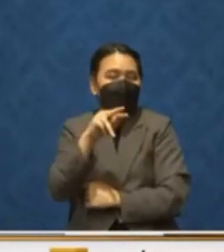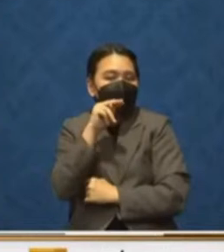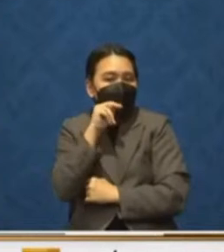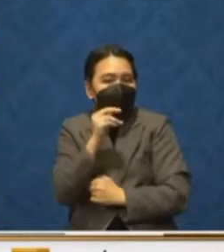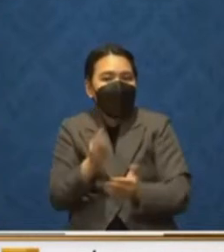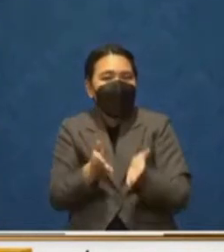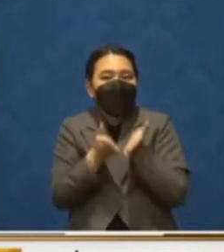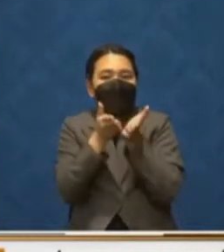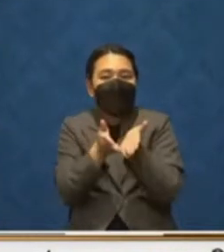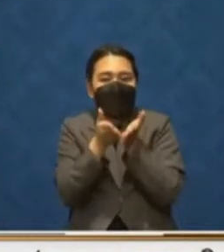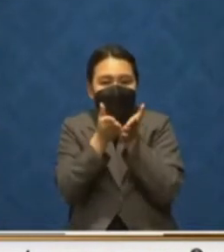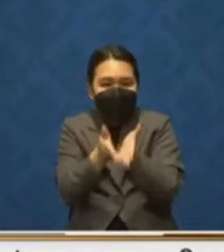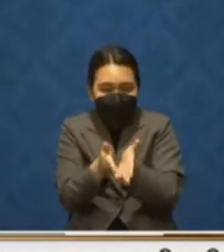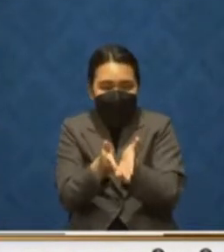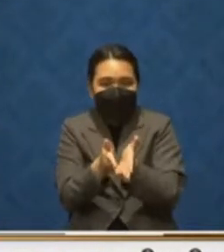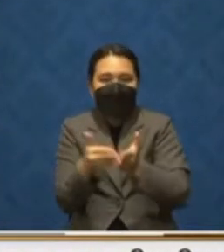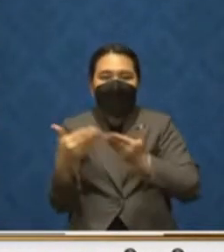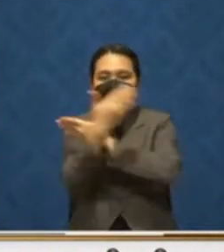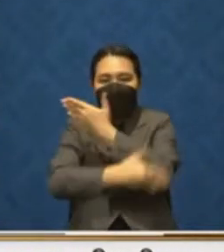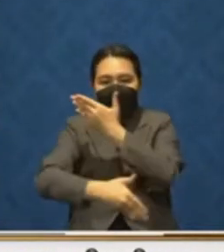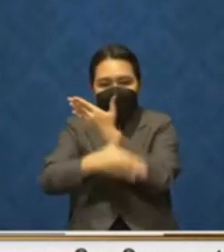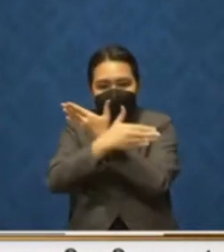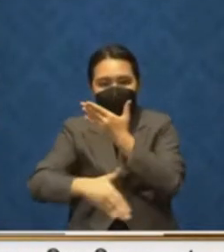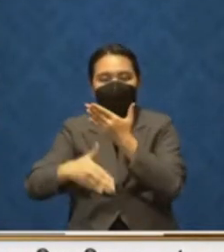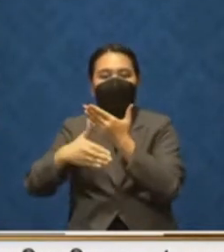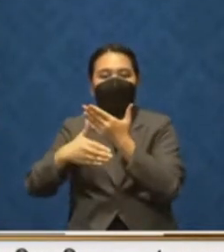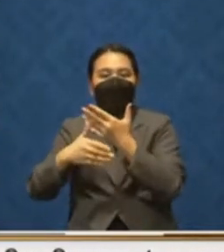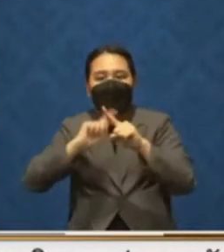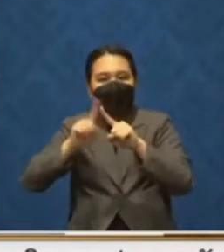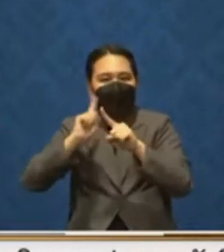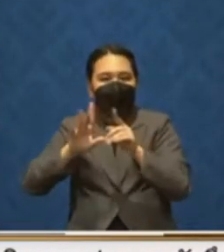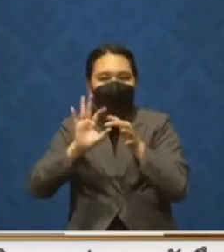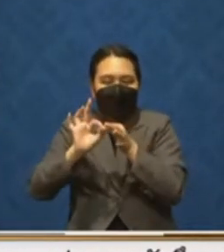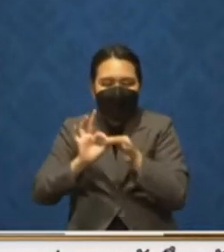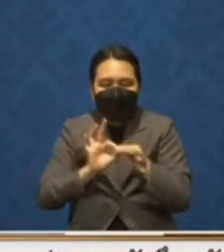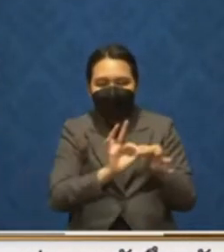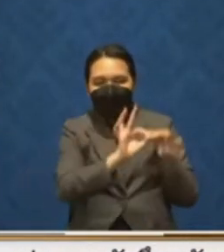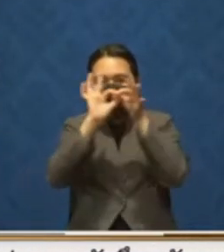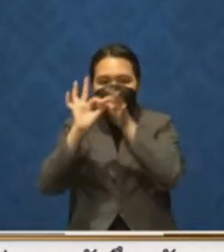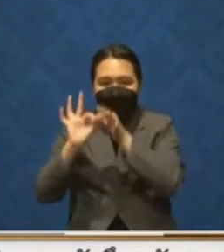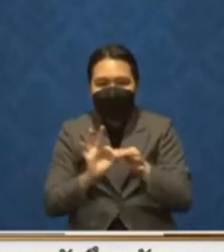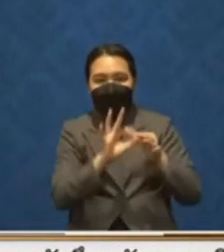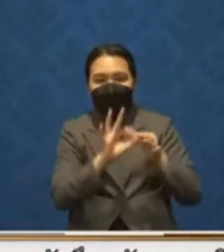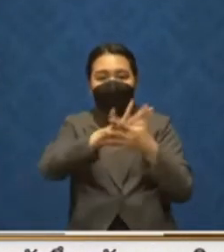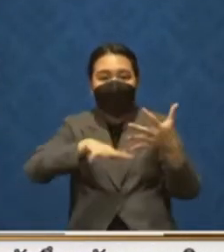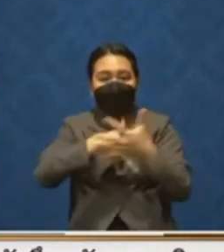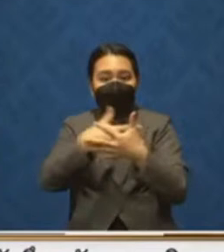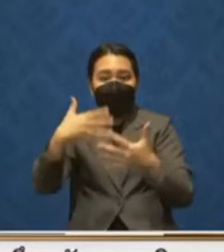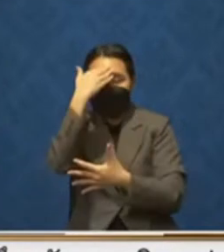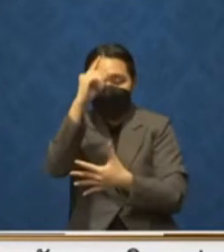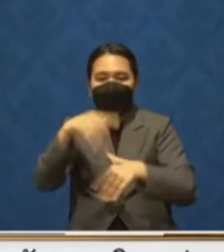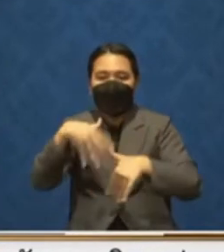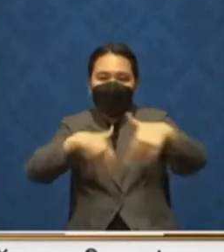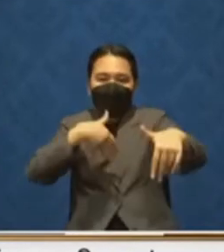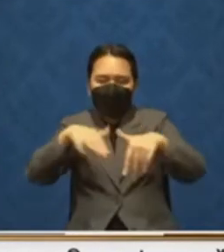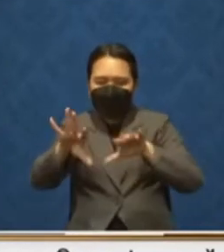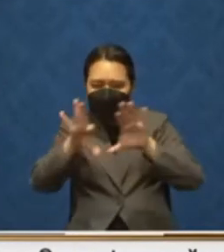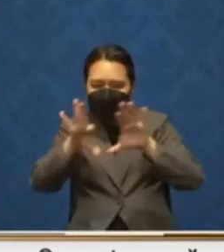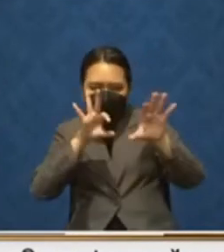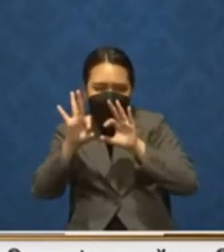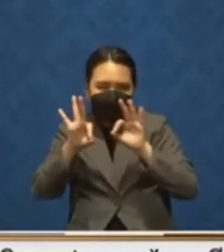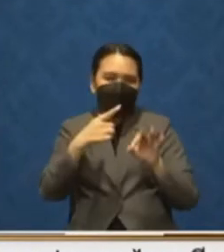โยงการรอหลังเลือกเลยค่ะน้องเนี่ยเครื่องบินทั้งหมดก็ต้องวางแผนแบบนี้เพื่อไปชนไม่มีทางเลือกในการใช้ประโยชน์นะครับ